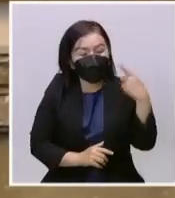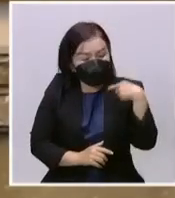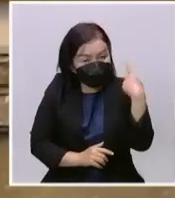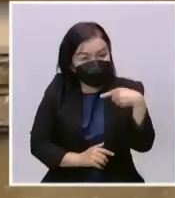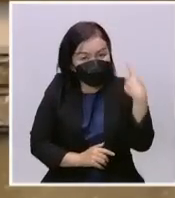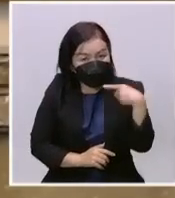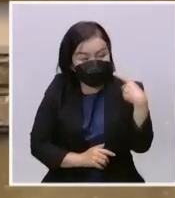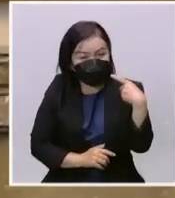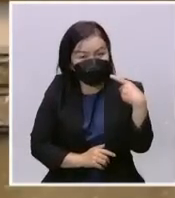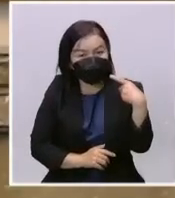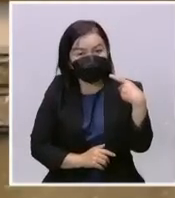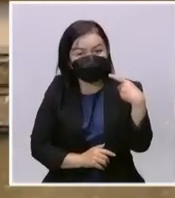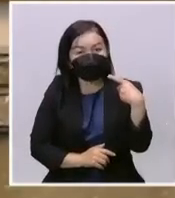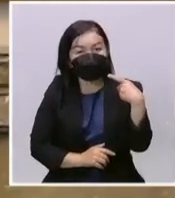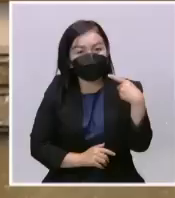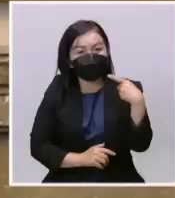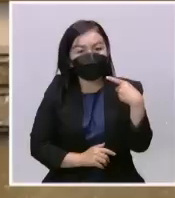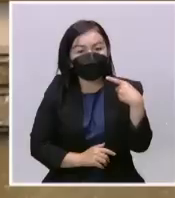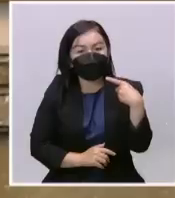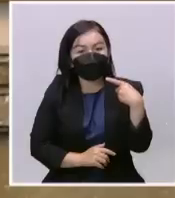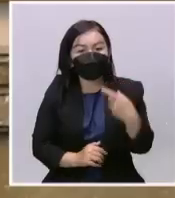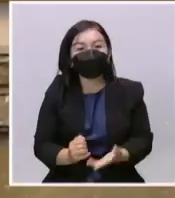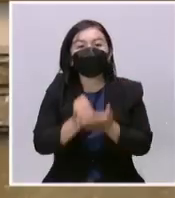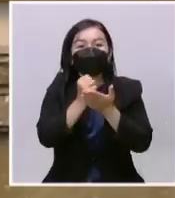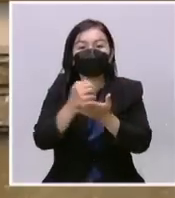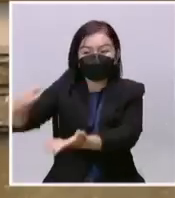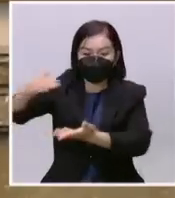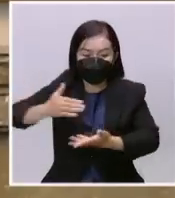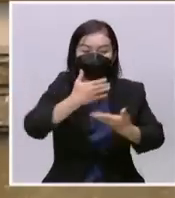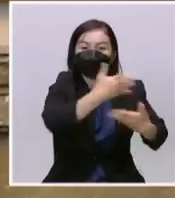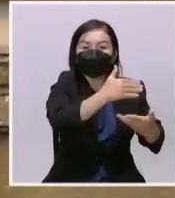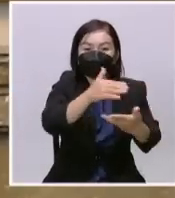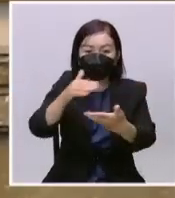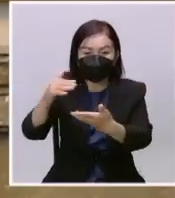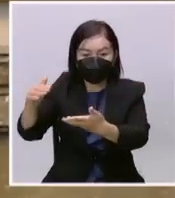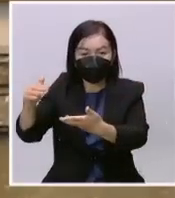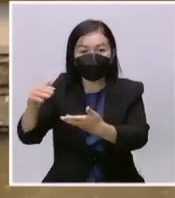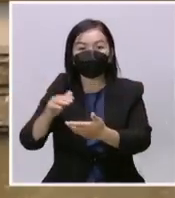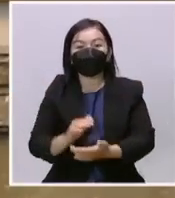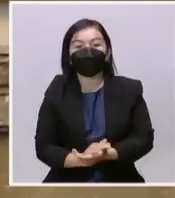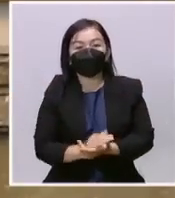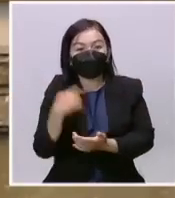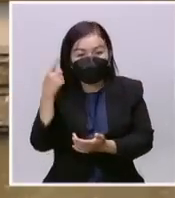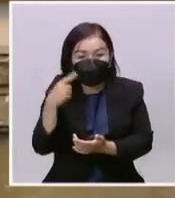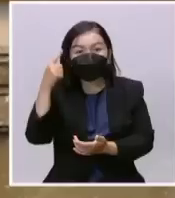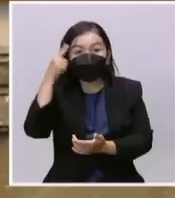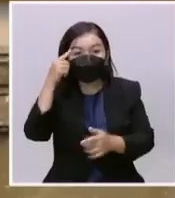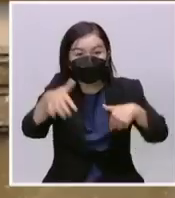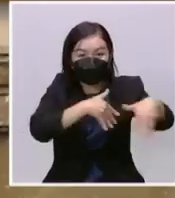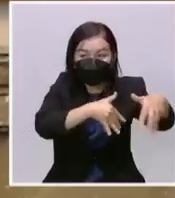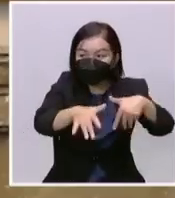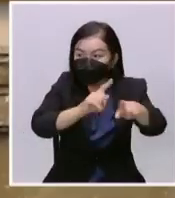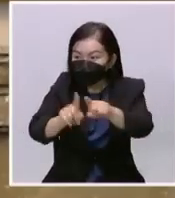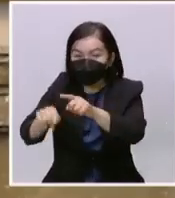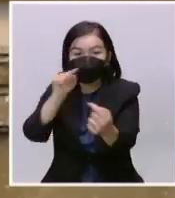ะมาช่วยกระจายให้กับท้องถิ่นใครที่รู้ท้องถิ่นไห